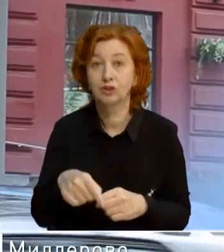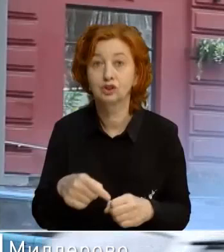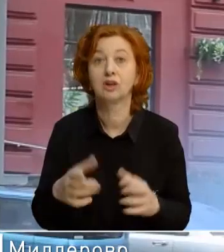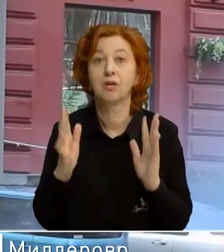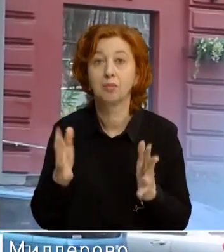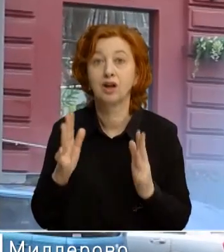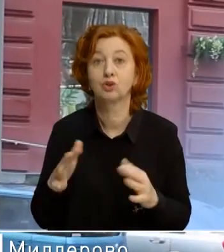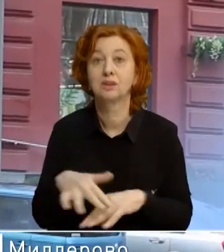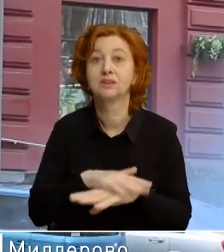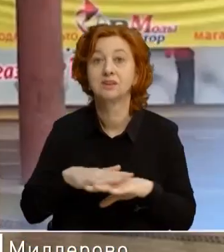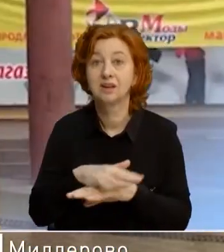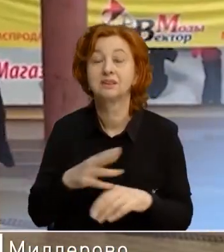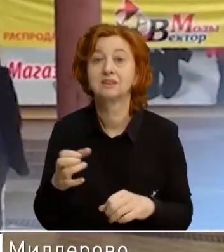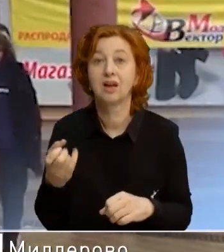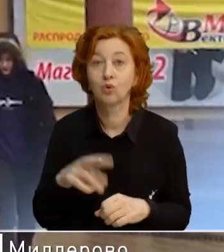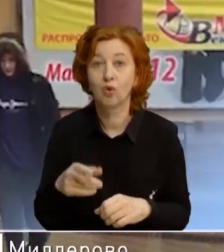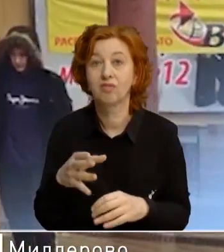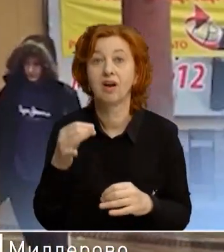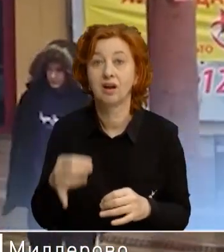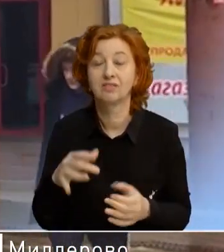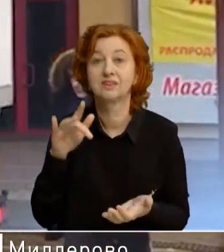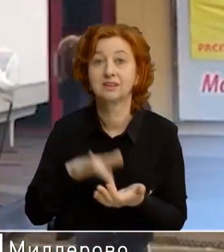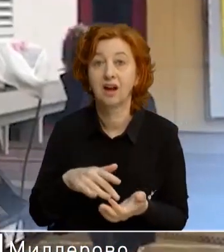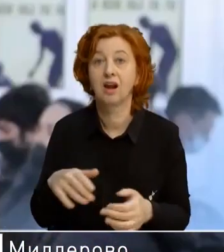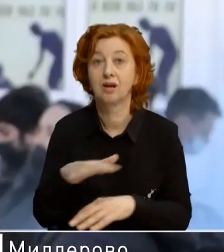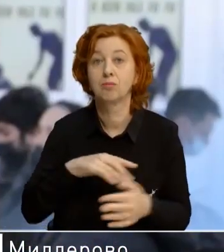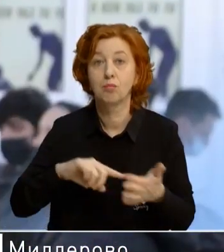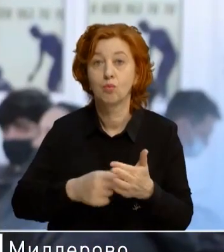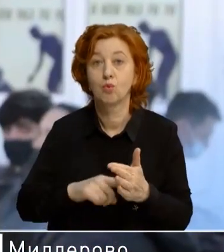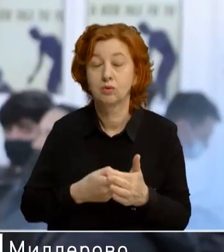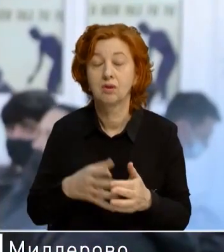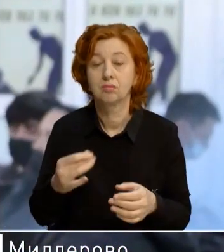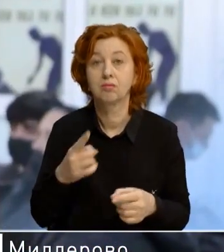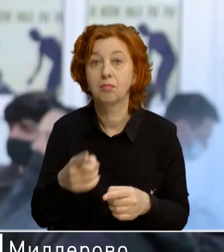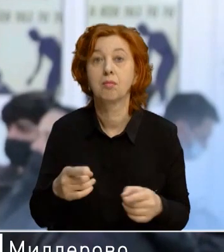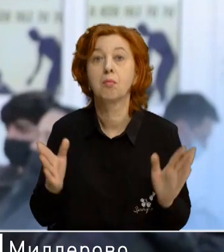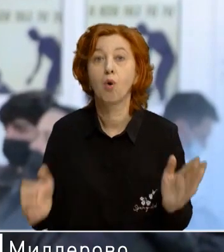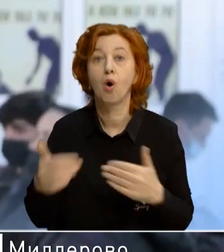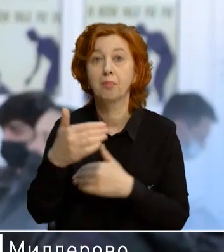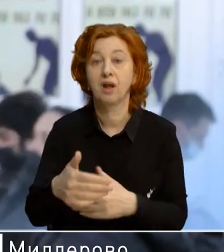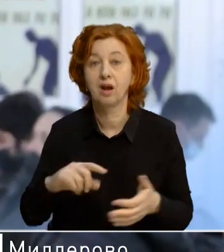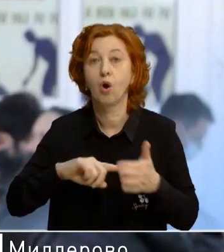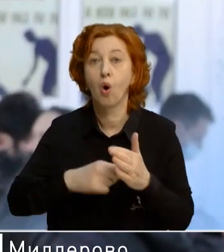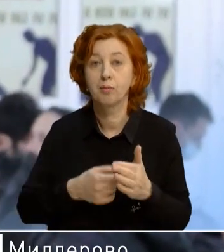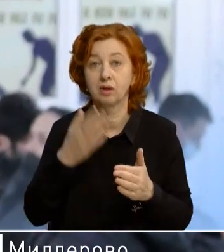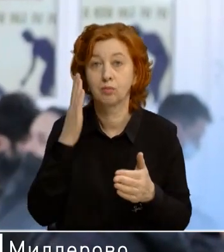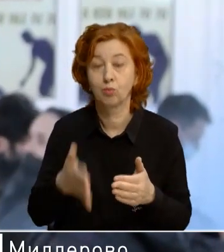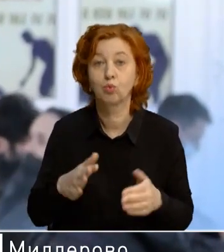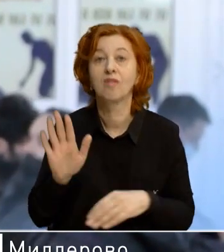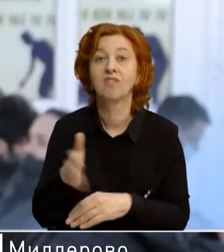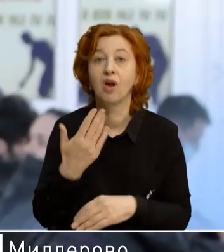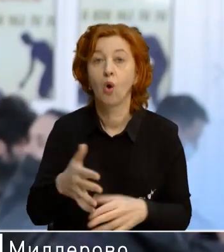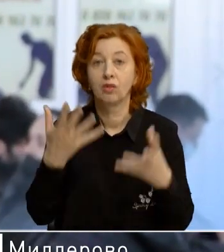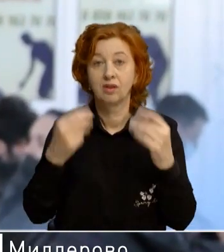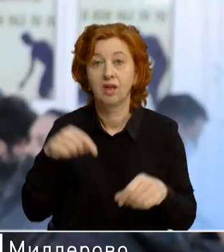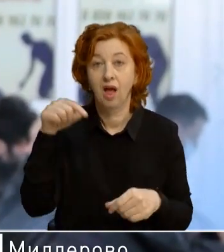Соборной площади, в здании столовой, на центральном рынке и другие. Отмечу, что мобильные комплексы будут работать и в выходные дни.